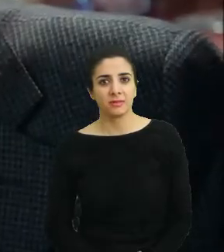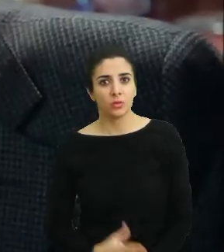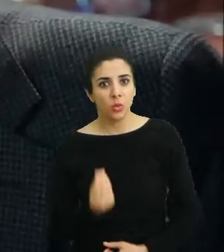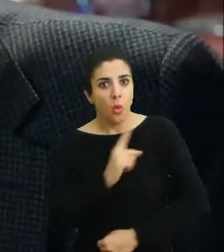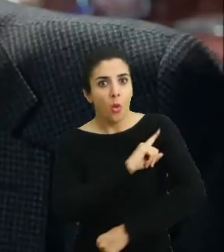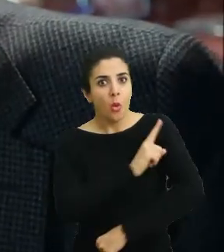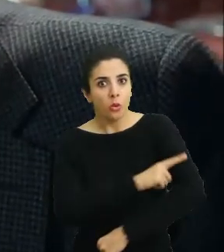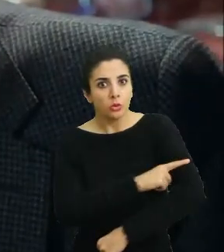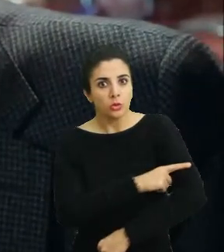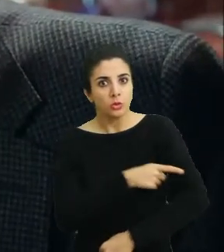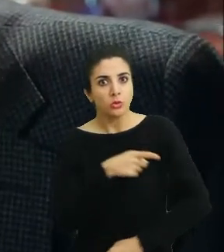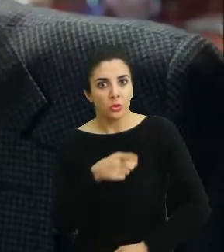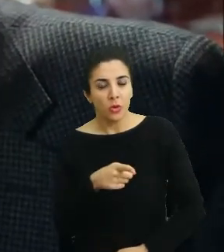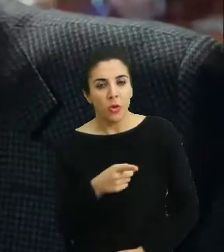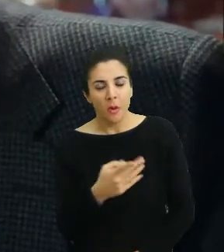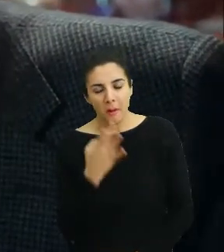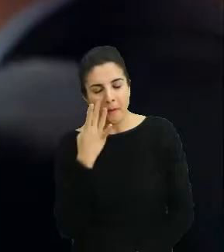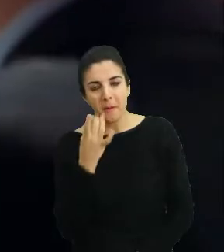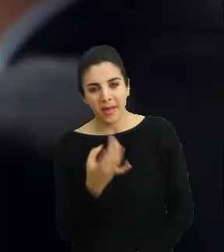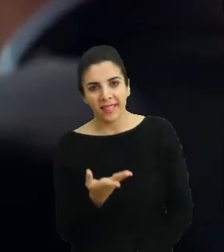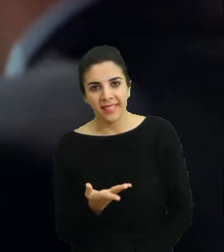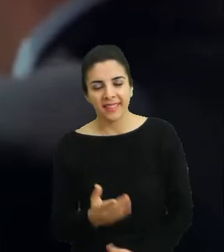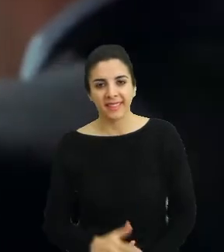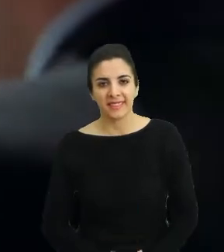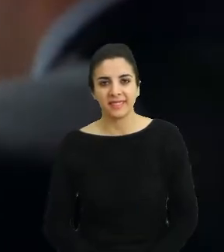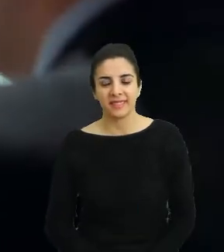Bir hanım olacak. Babasının annesi belli.